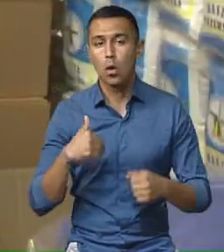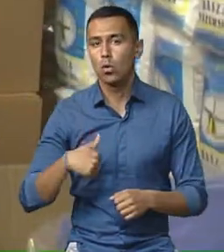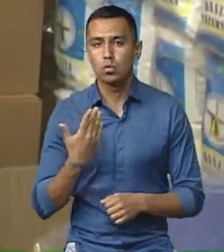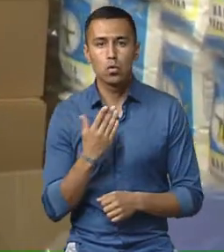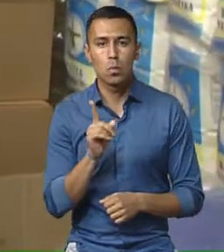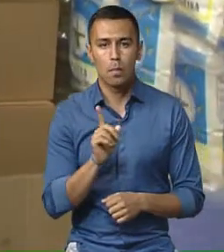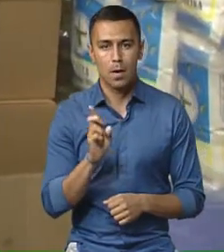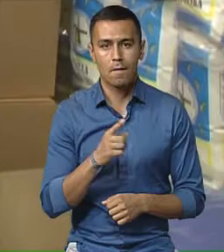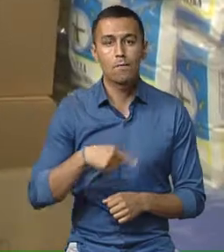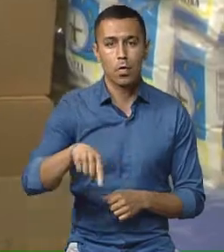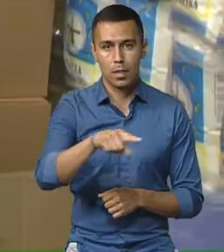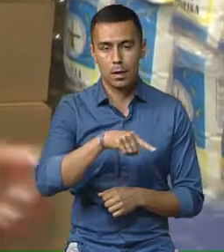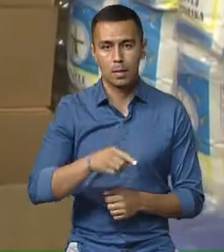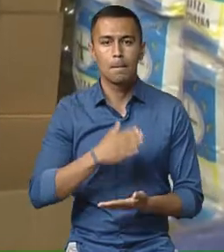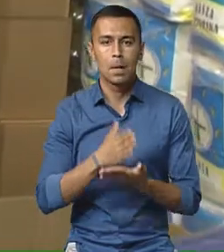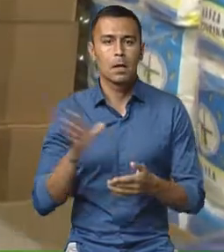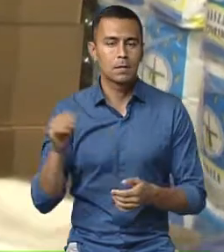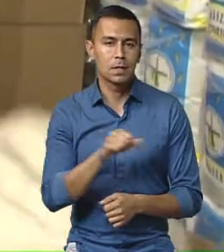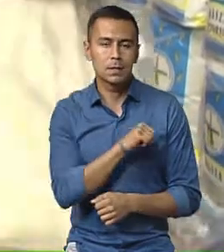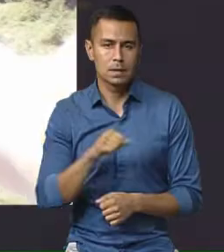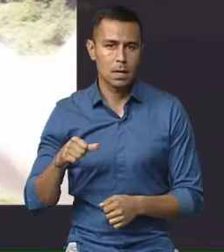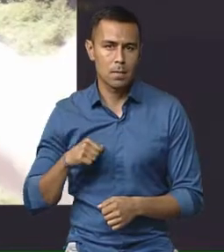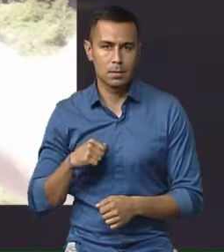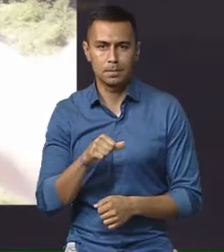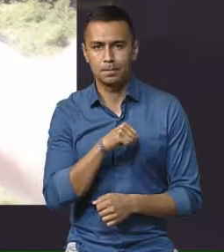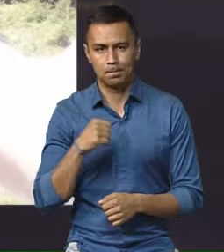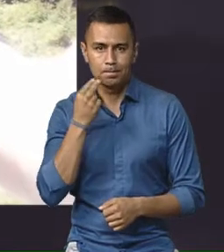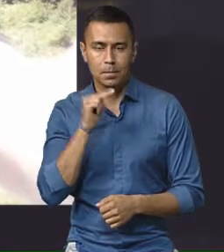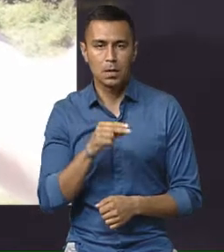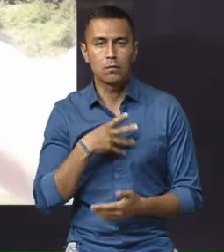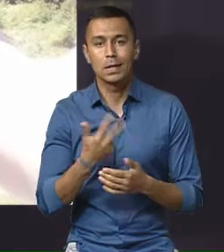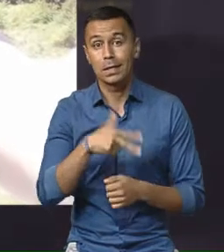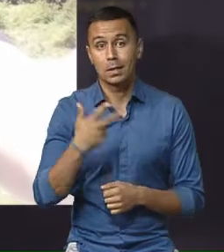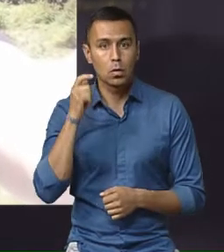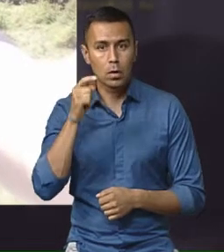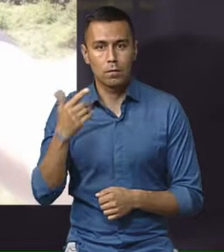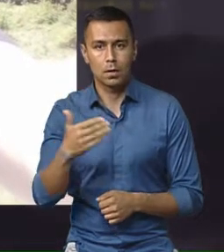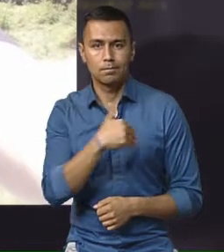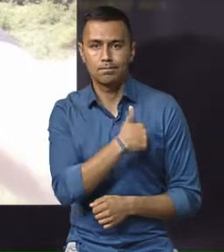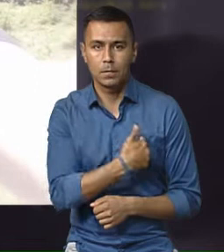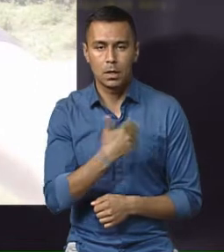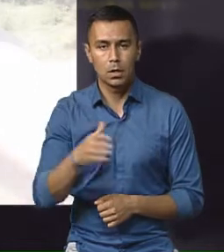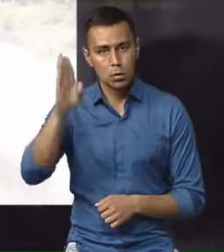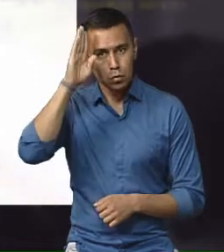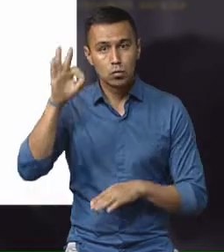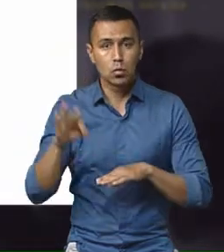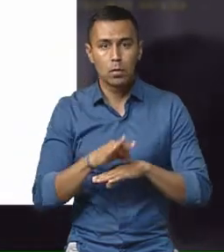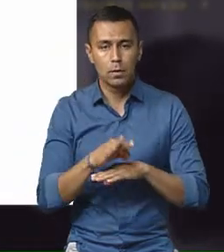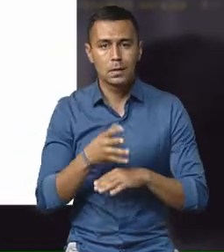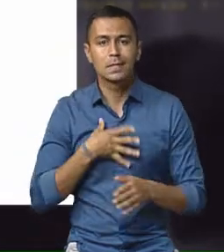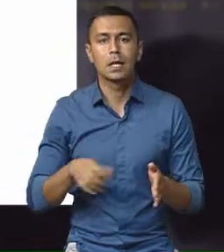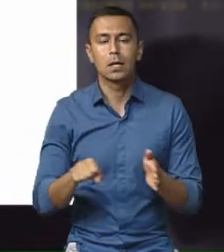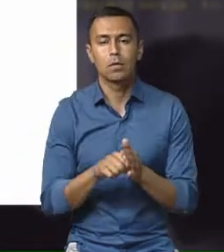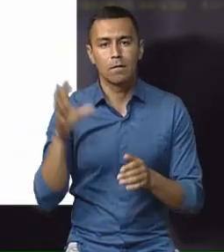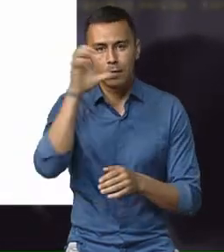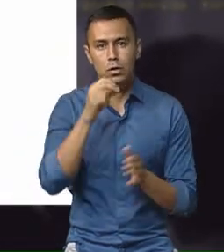вони мали все саме-саме, як найкраще. У свої 33 Тамара – вдова. Її чоловік Олексій Янін загинув в